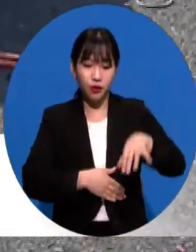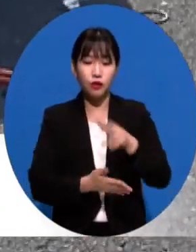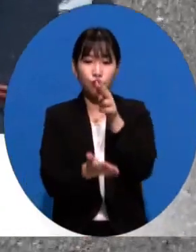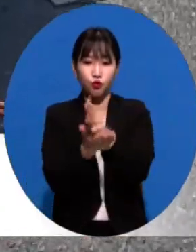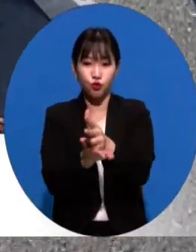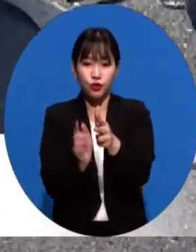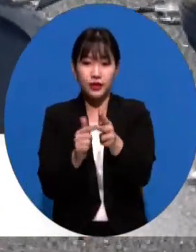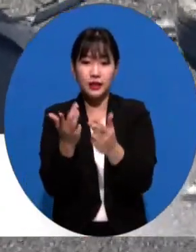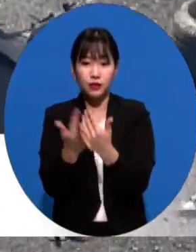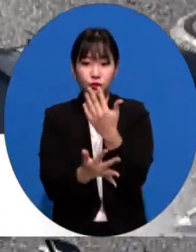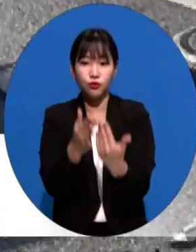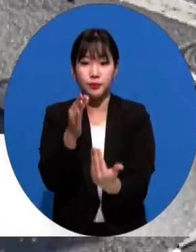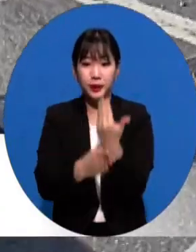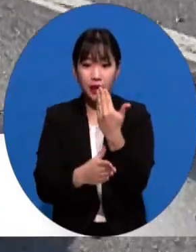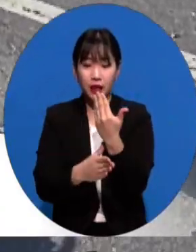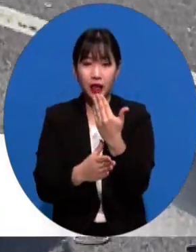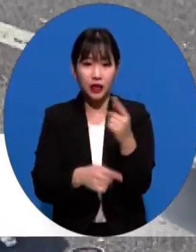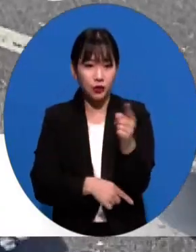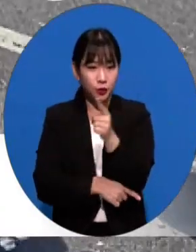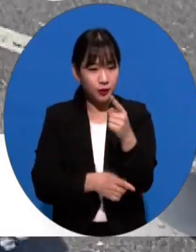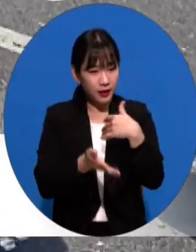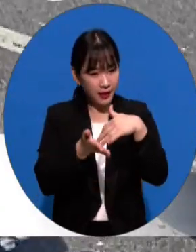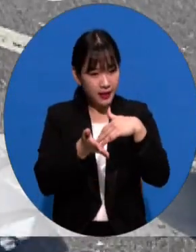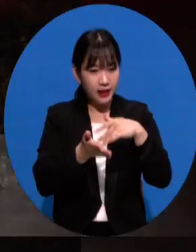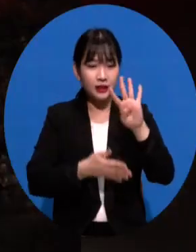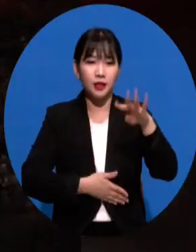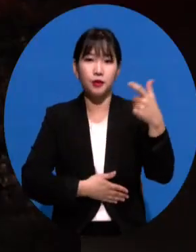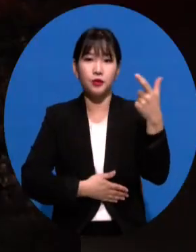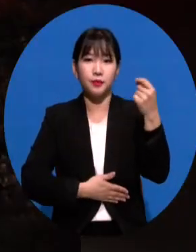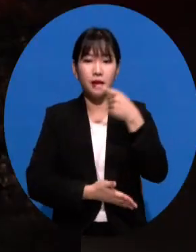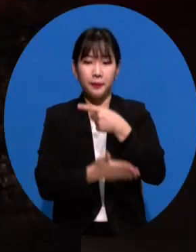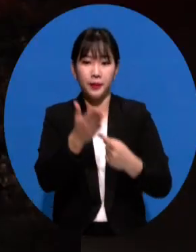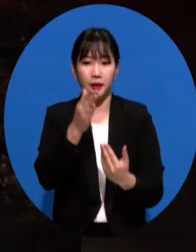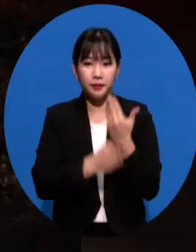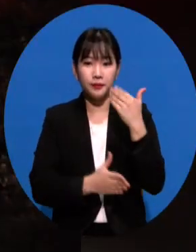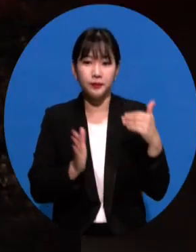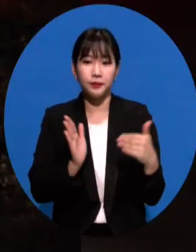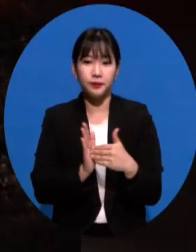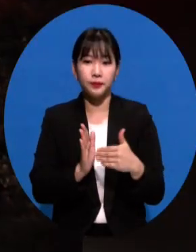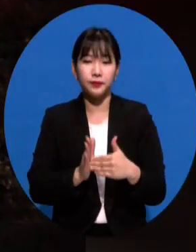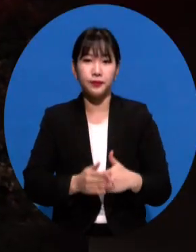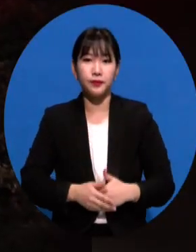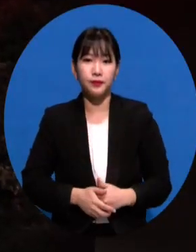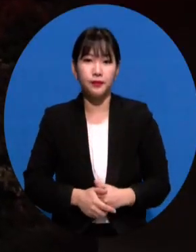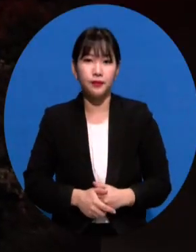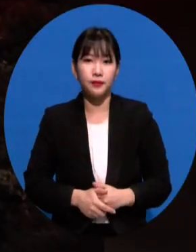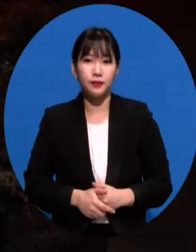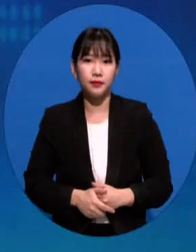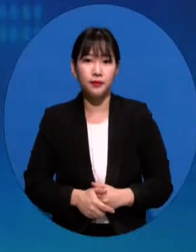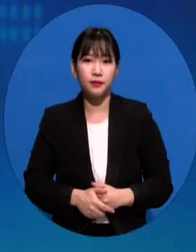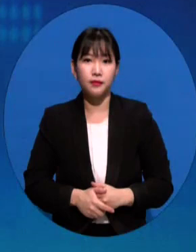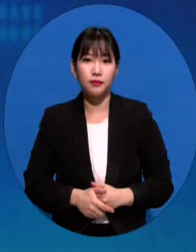주차되어 있던 차량에서 물이나 소방서 주산 460만원의 재산 피해가났습니다